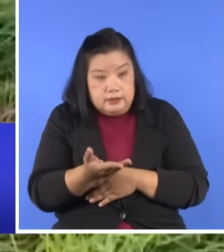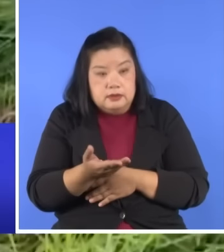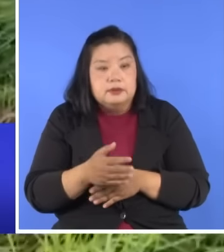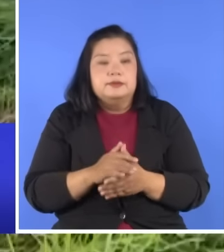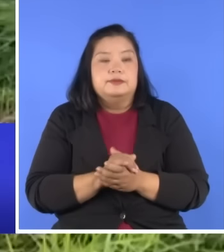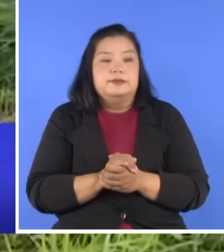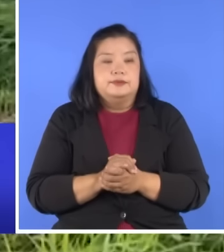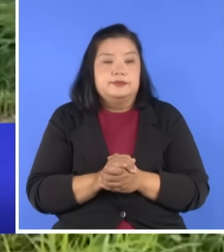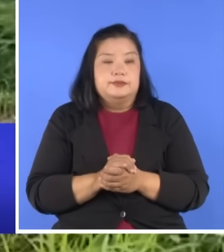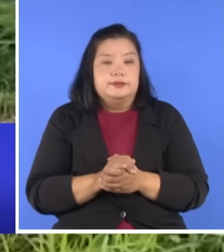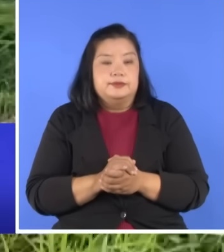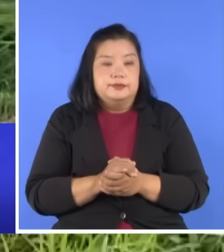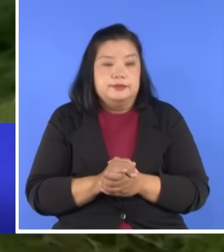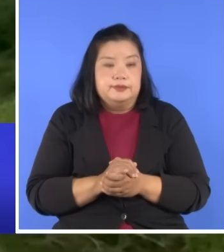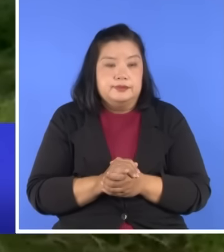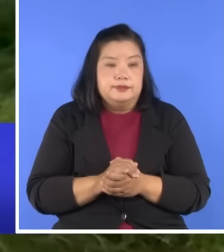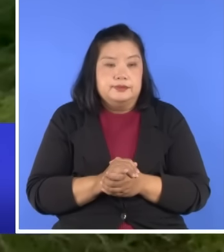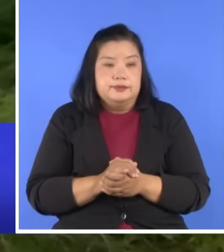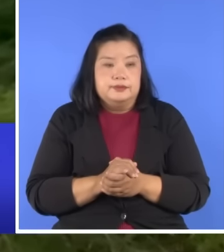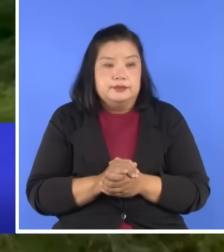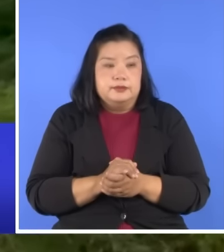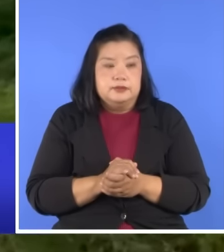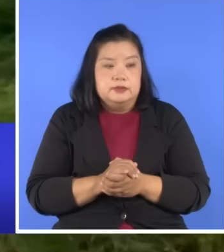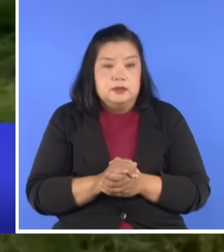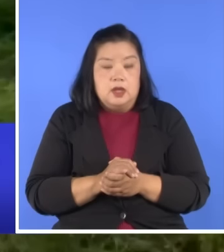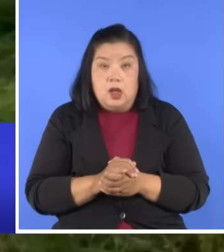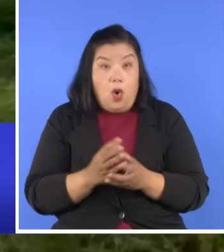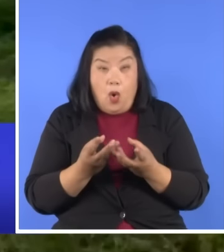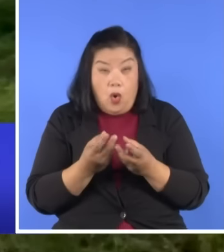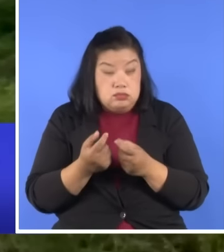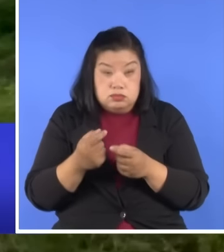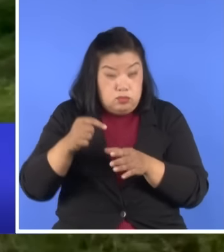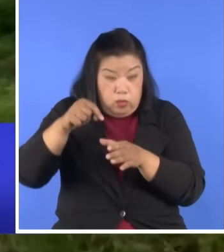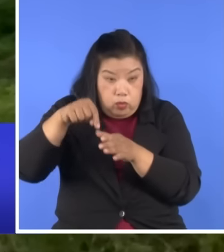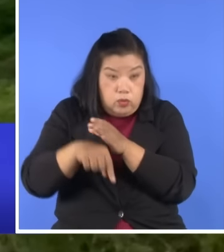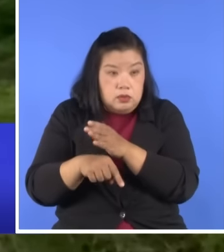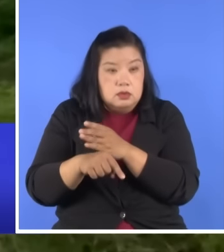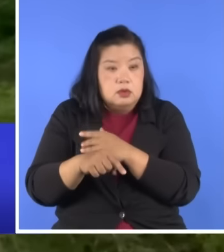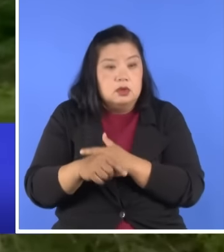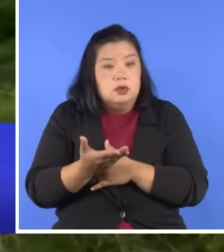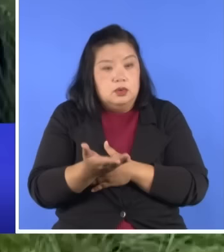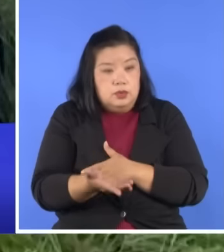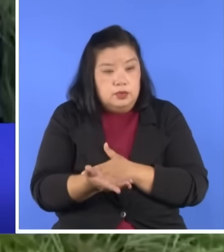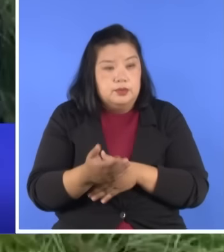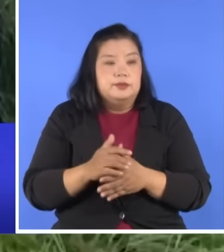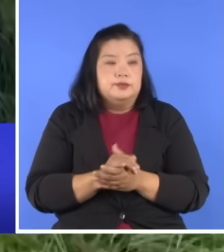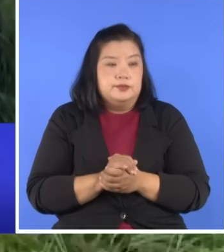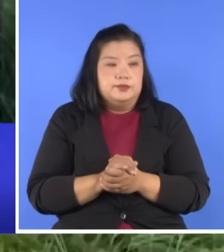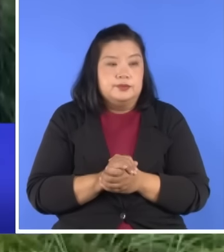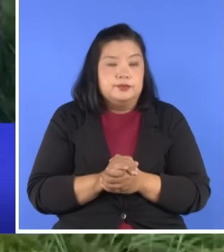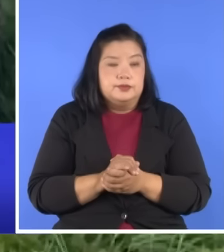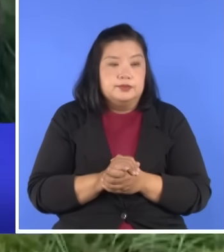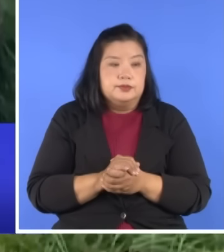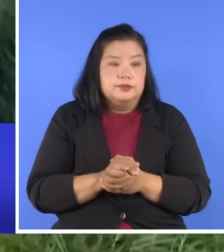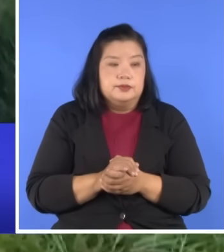คันเลยนี่มิตเลยนะนี่จมไปทั้งคันเลยหญ้าก็สูงบ่อก็ลึกเนี่ยแบ็คโฮคันใหญ่จมไปทั้งคัน